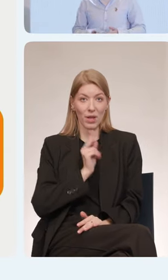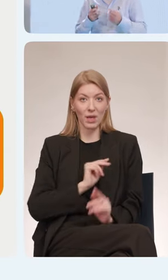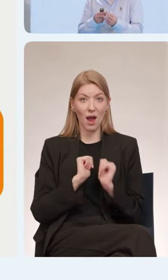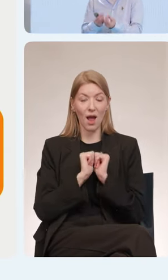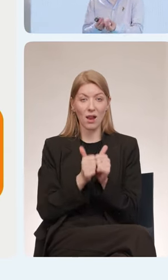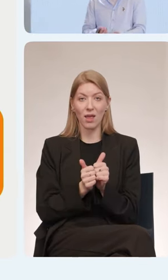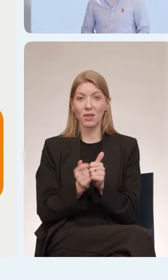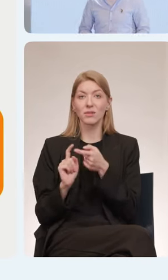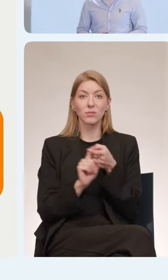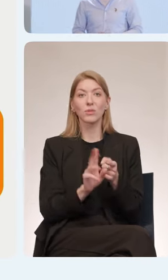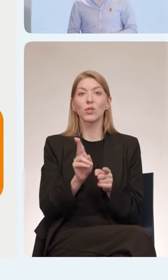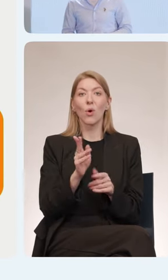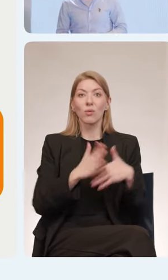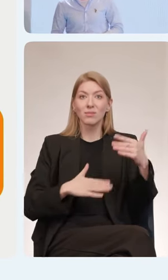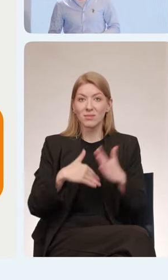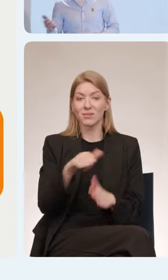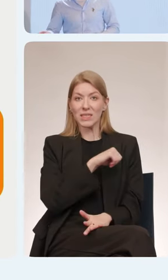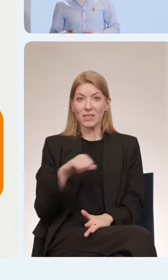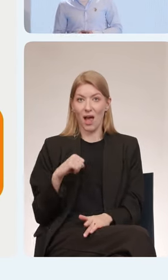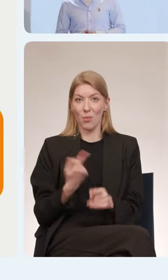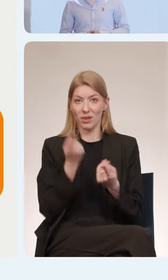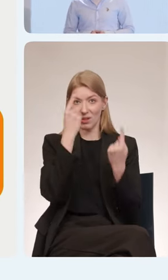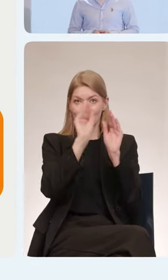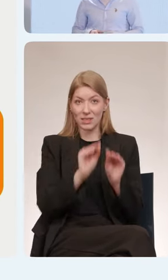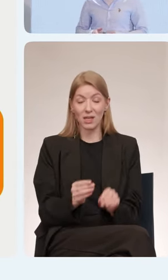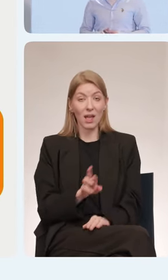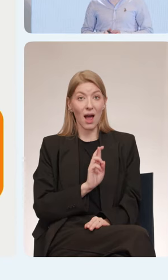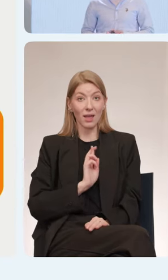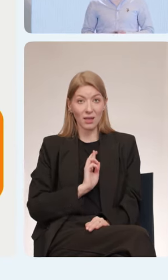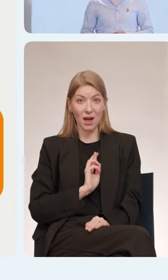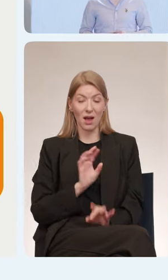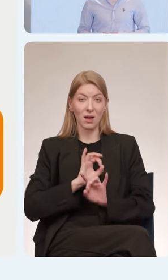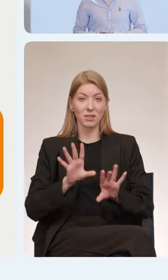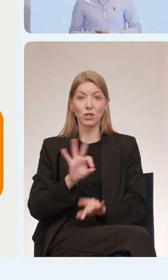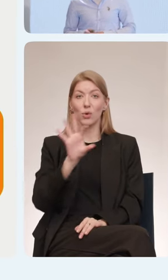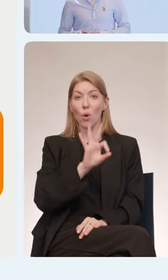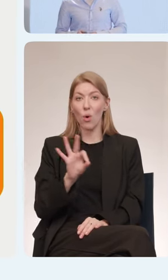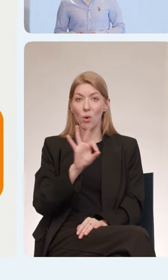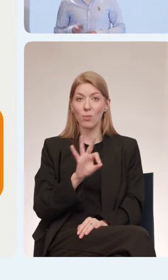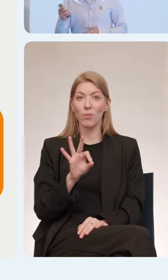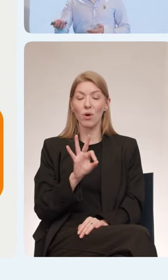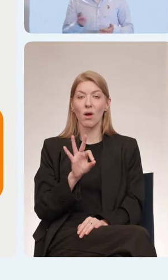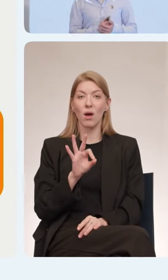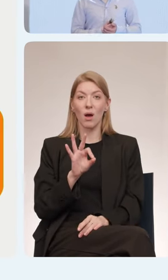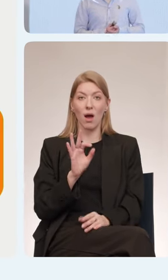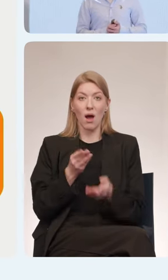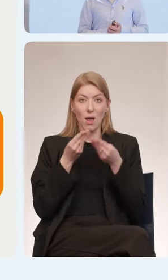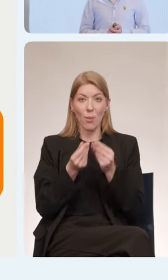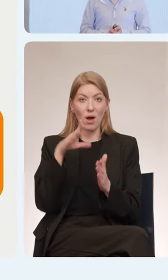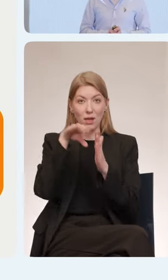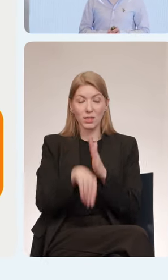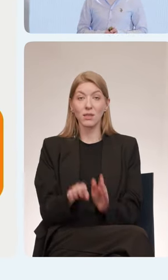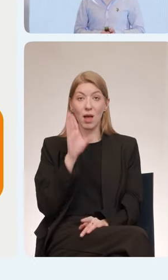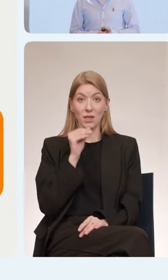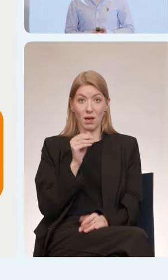из разработки, которые руками это делали. Вот. А я сосредоточусь на истории с контентом. И на самом деле, когда меня